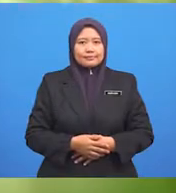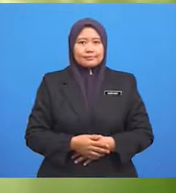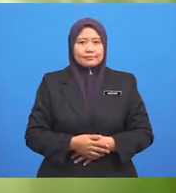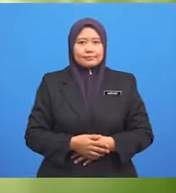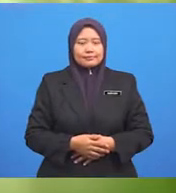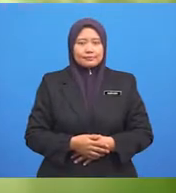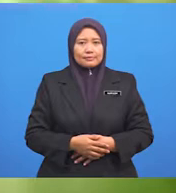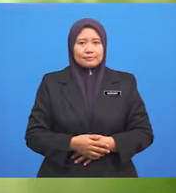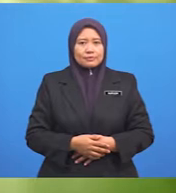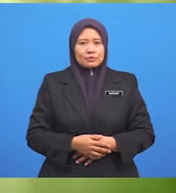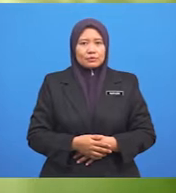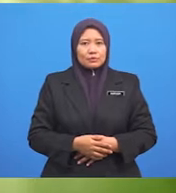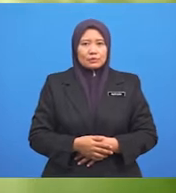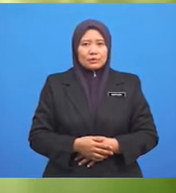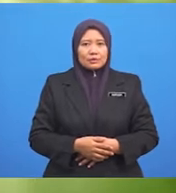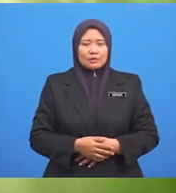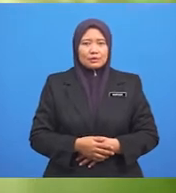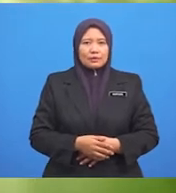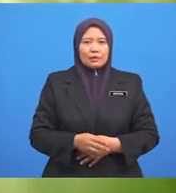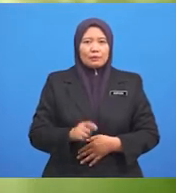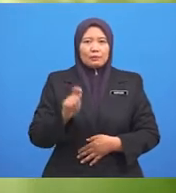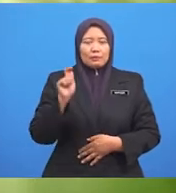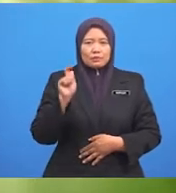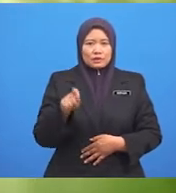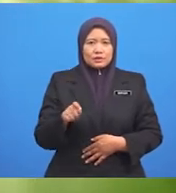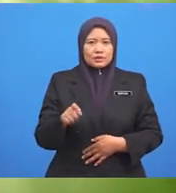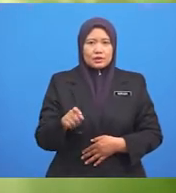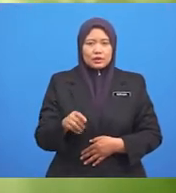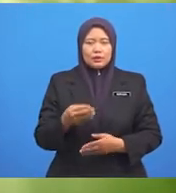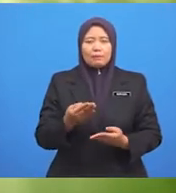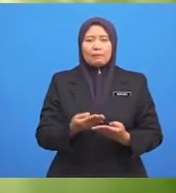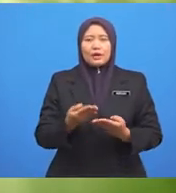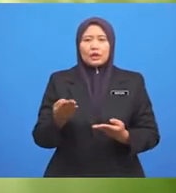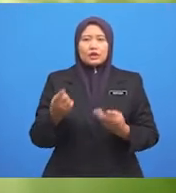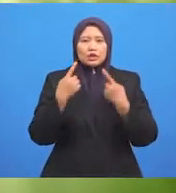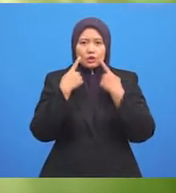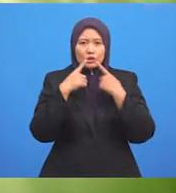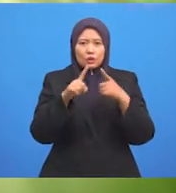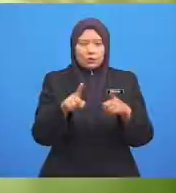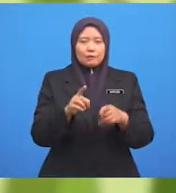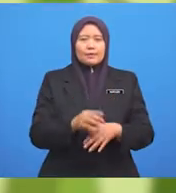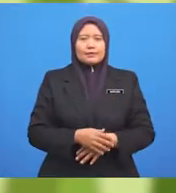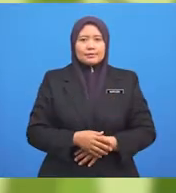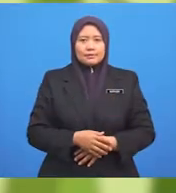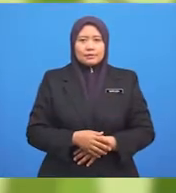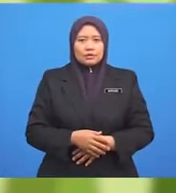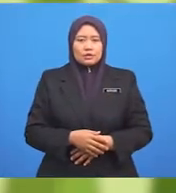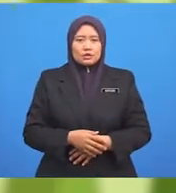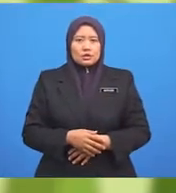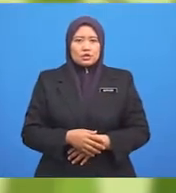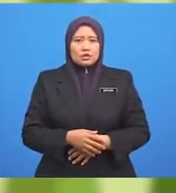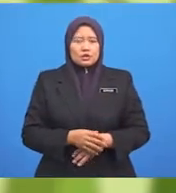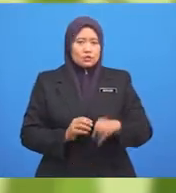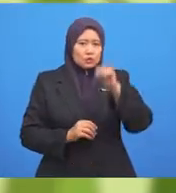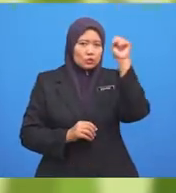ya, murid mestilah memberikan jawapan yang relevan dengan soalan sahaja. Jawapan